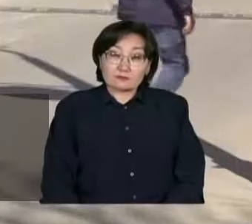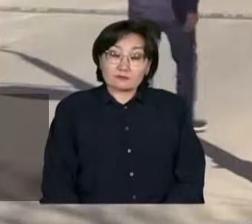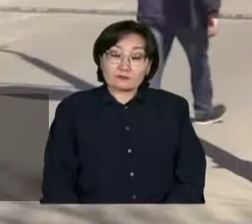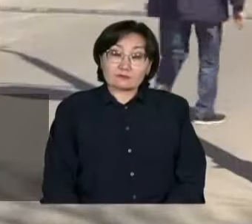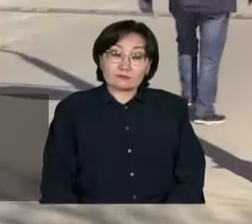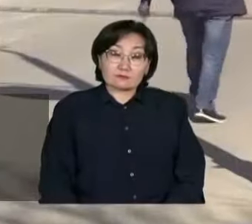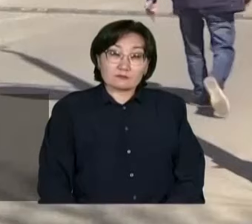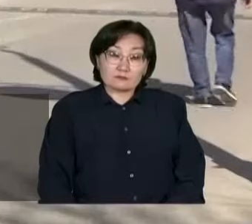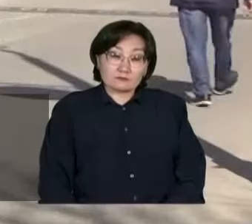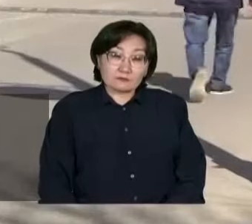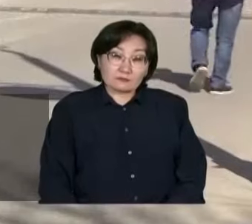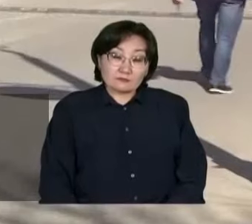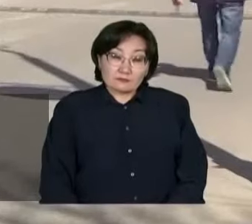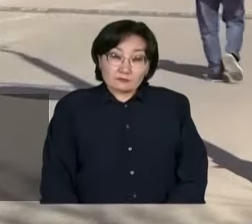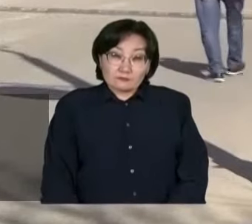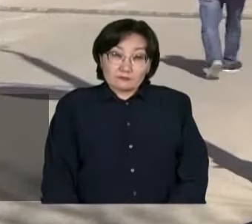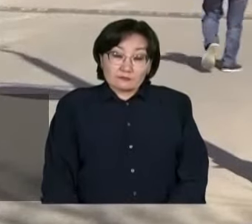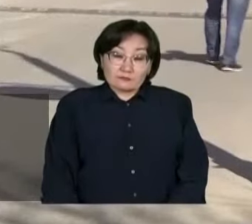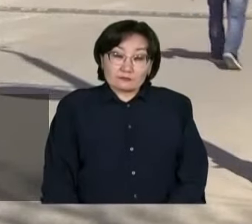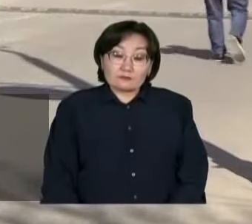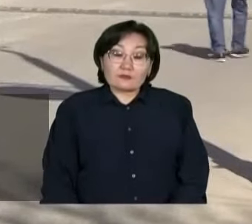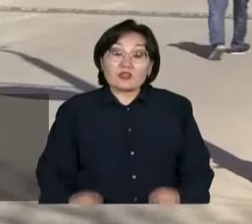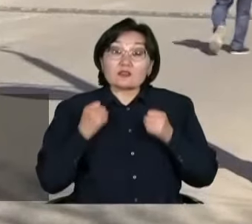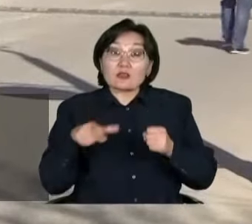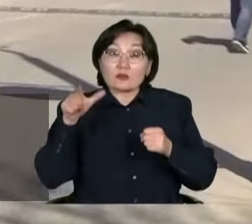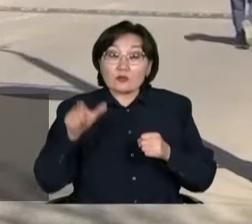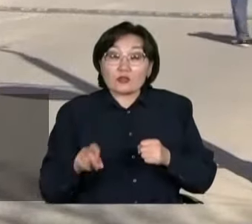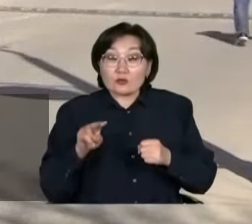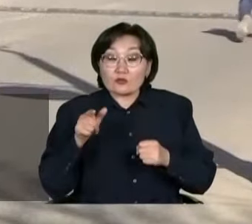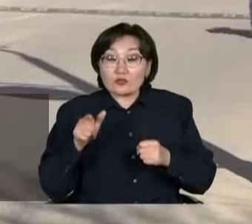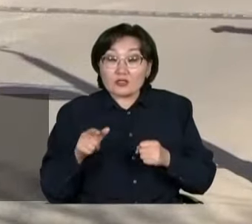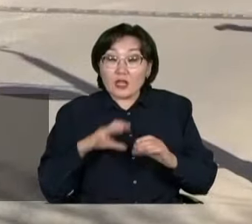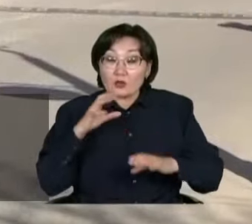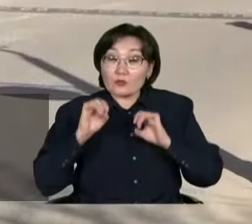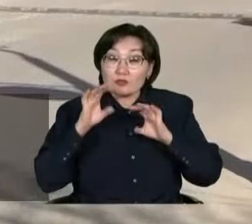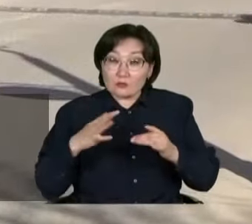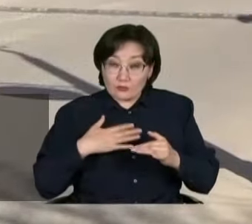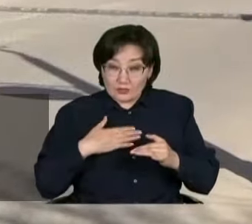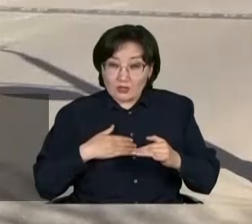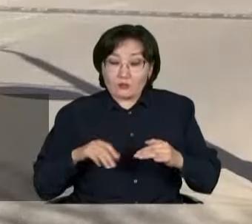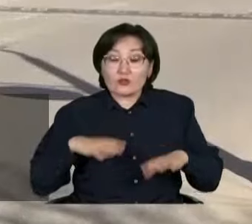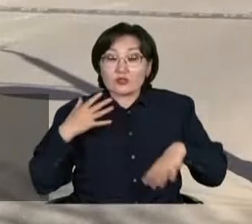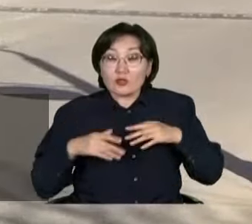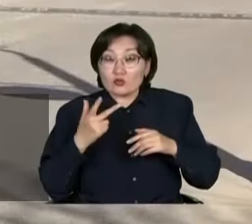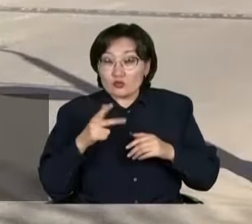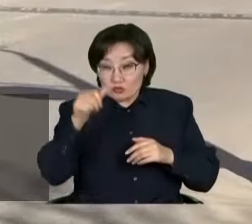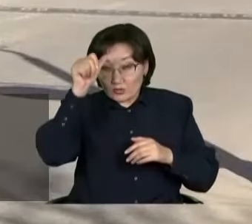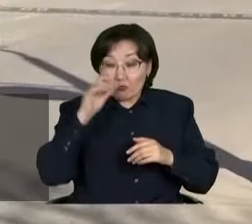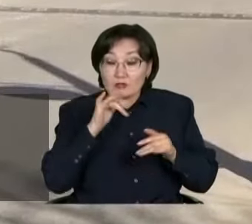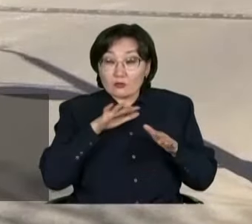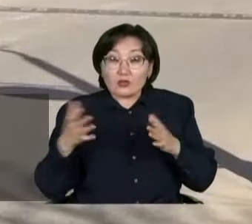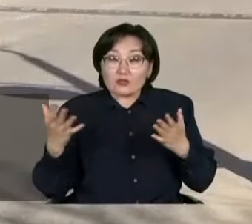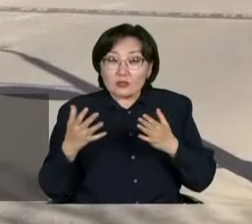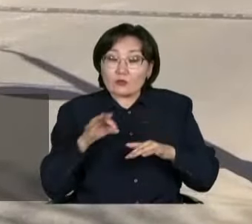У меня он занимался где-то 3 месяца. Спортшы кикбоксингтен әлем чемпион еді. Менде жаттыққанына 3 ай болды. Оның қандай